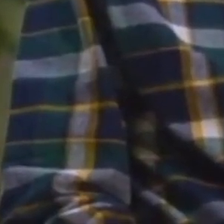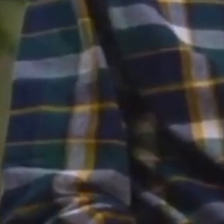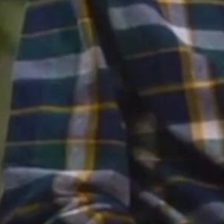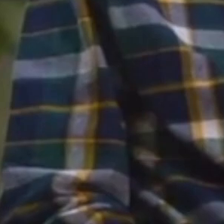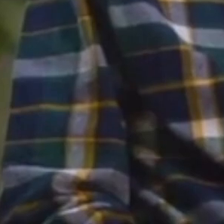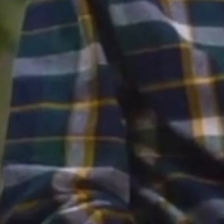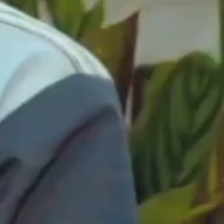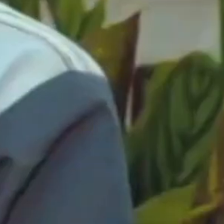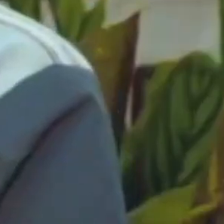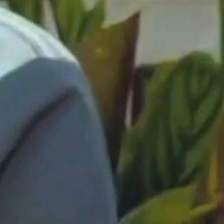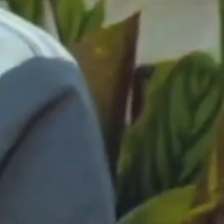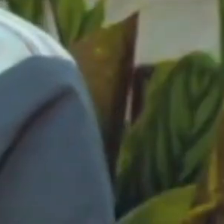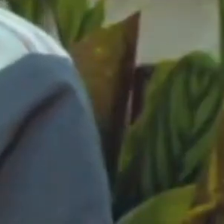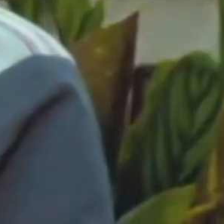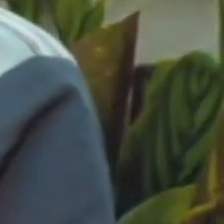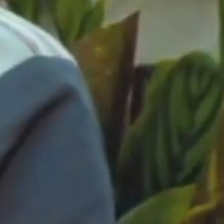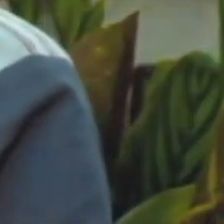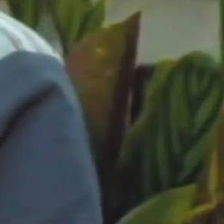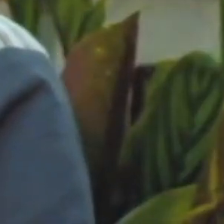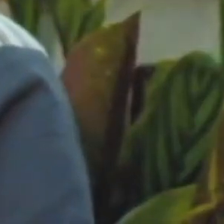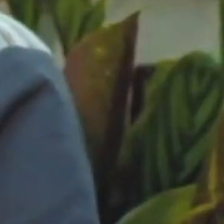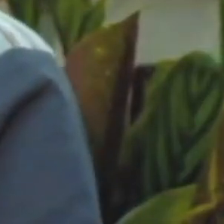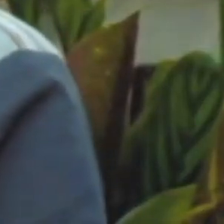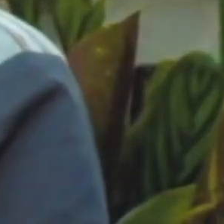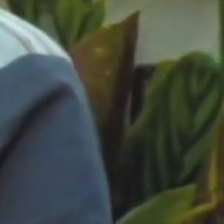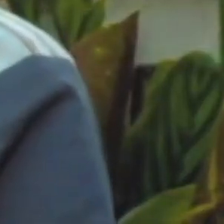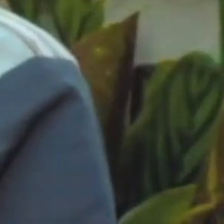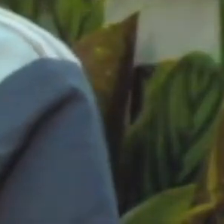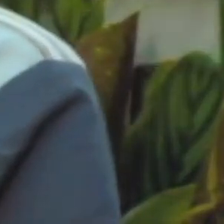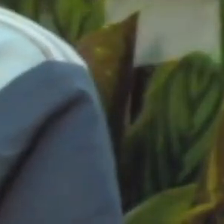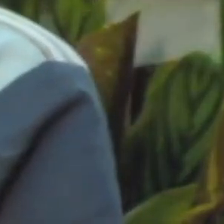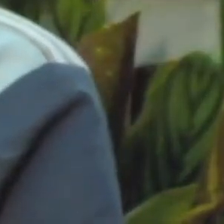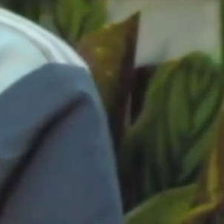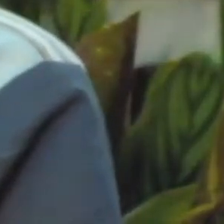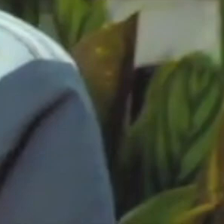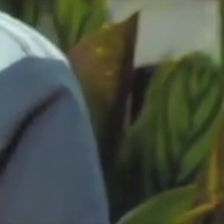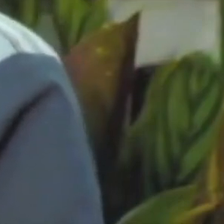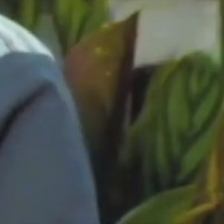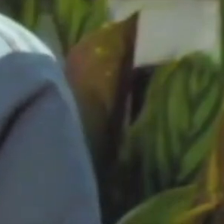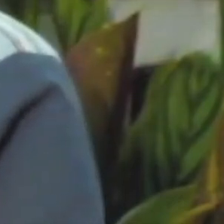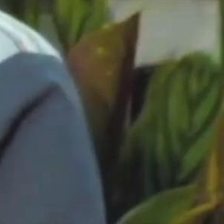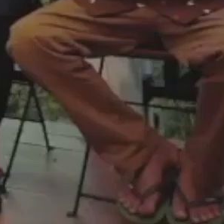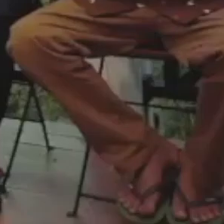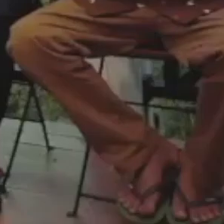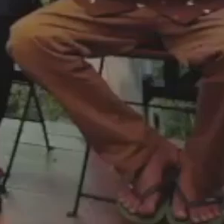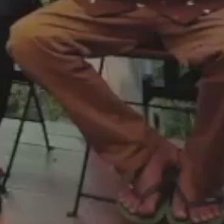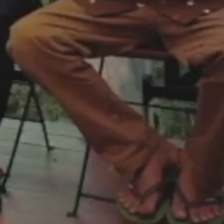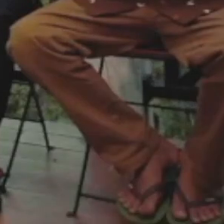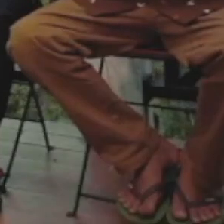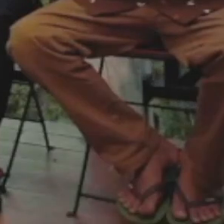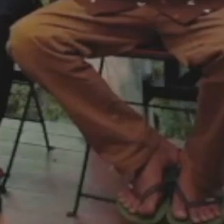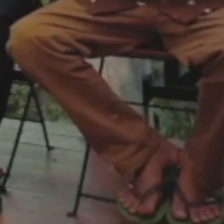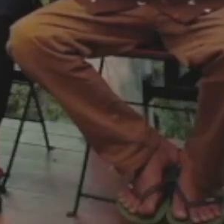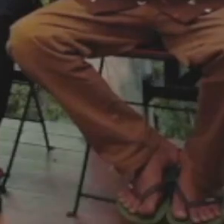betapa pentingnyabagiseseorang,bahwaketika merekamemasukikehidupan,merekaberkenalan denganbanyakorangyangbenar-benarsalehyangkemudian membawakebaikan